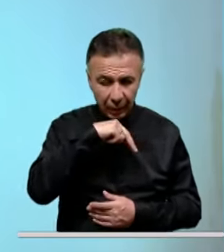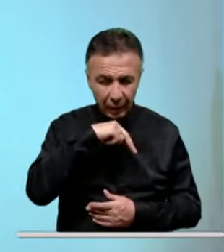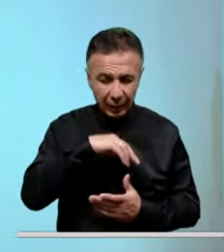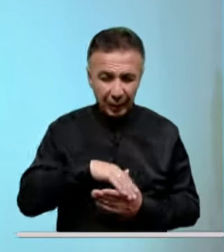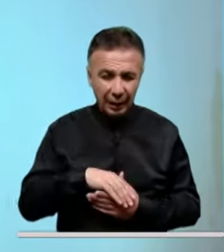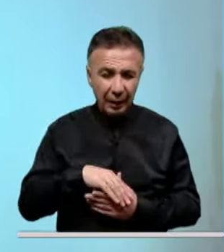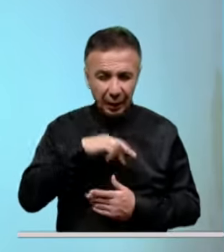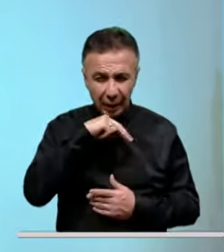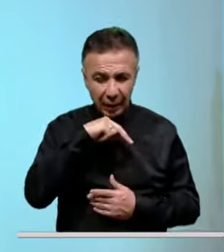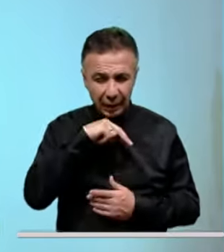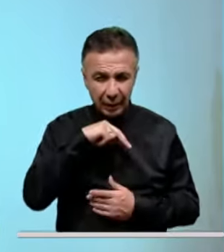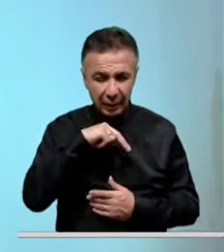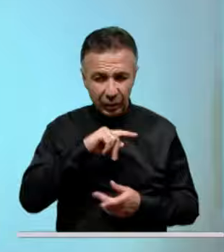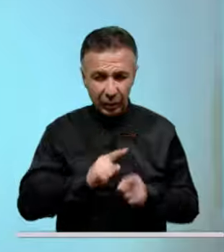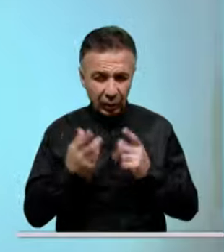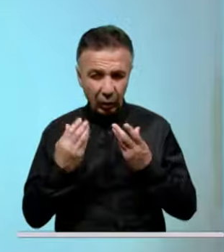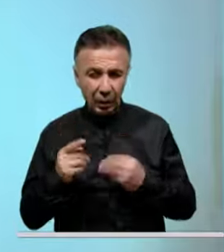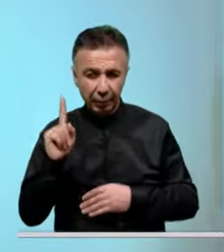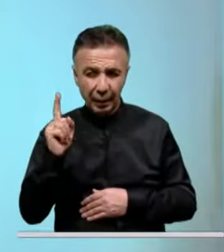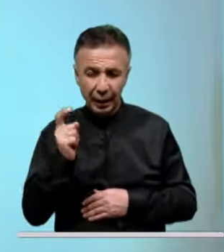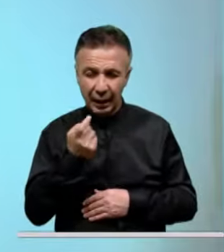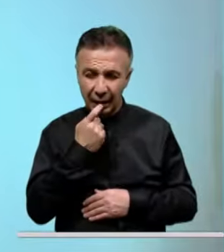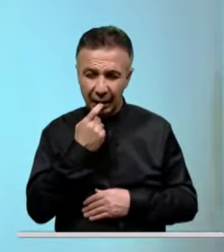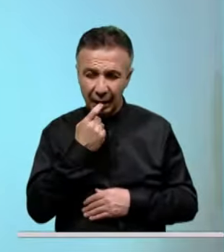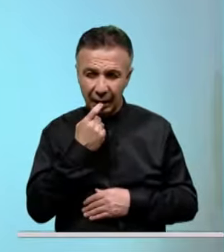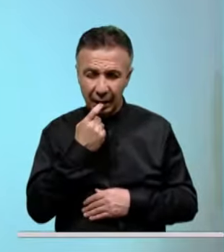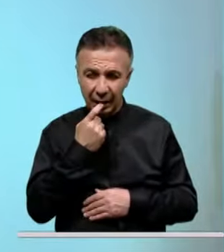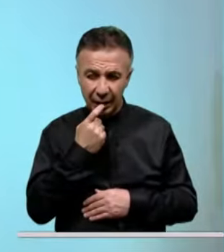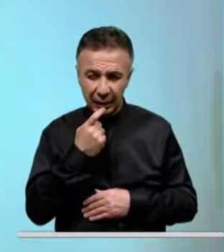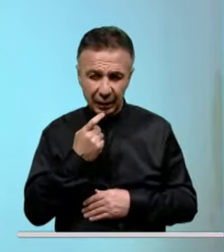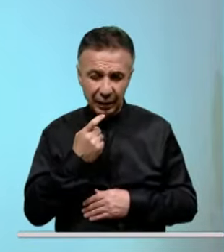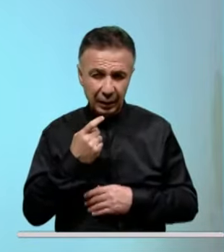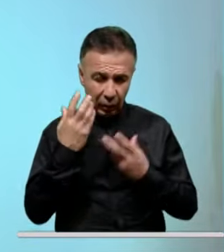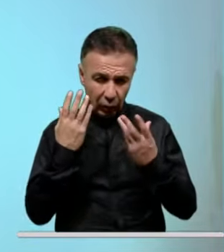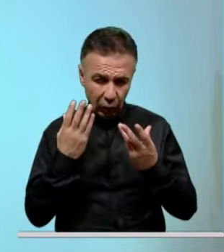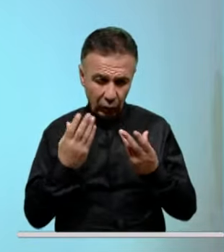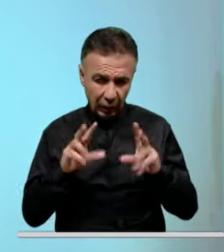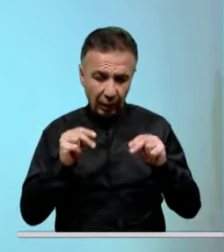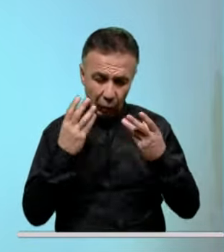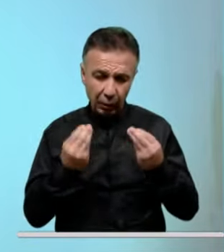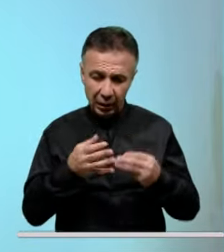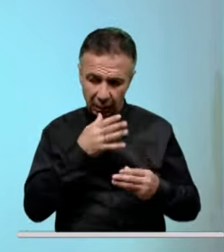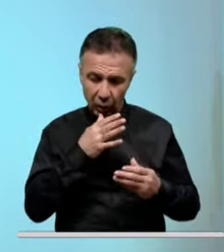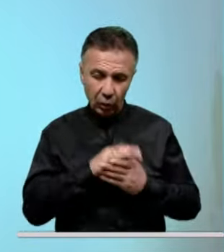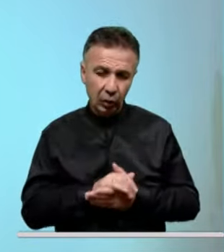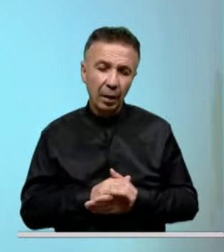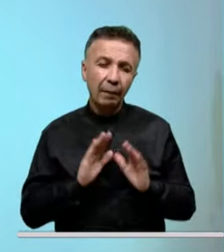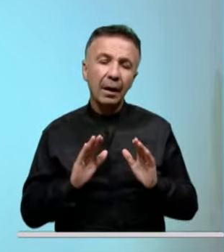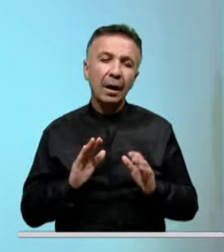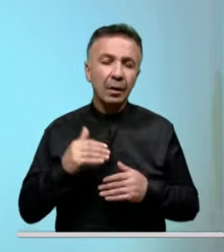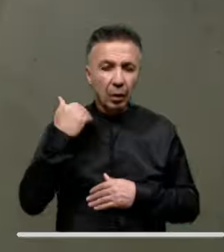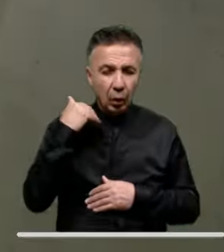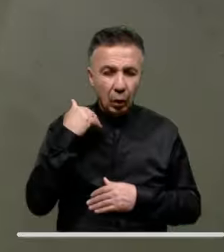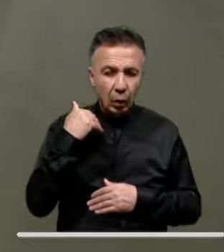keçi cinsinden olanların bir yaşını doldurmuş olacağını biliyoruz. Hı hı. Fakat koyun